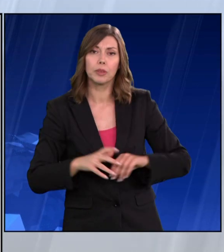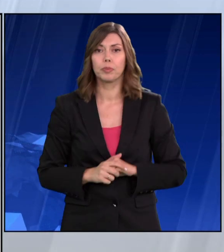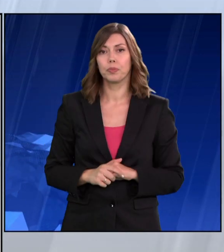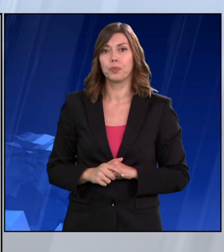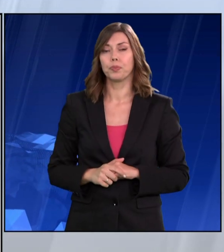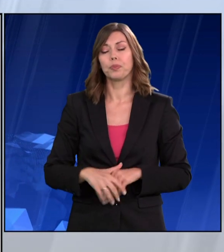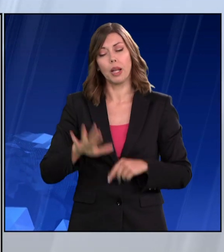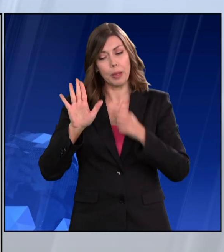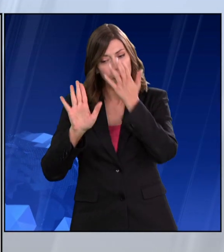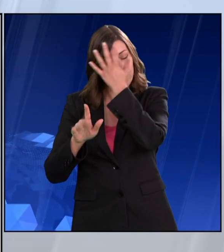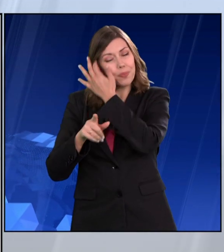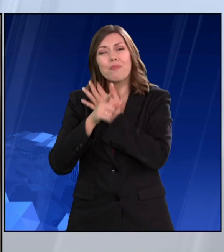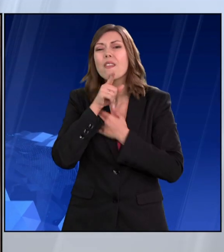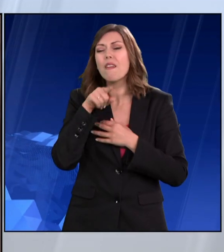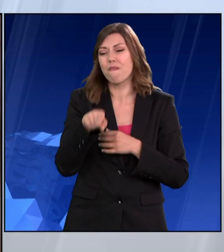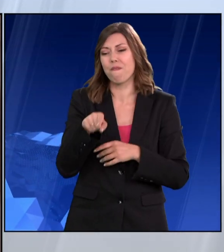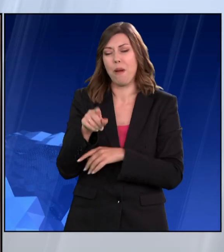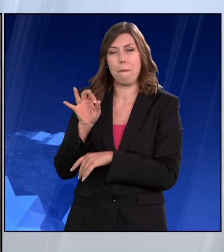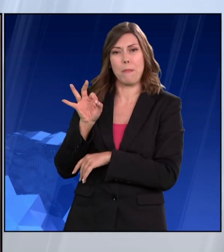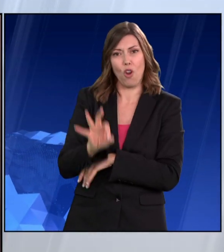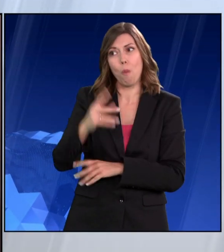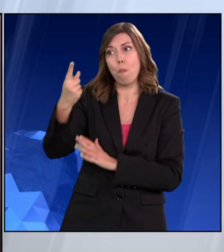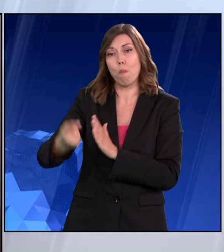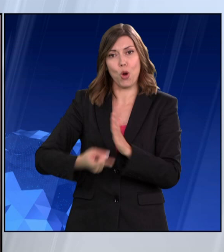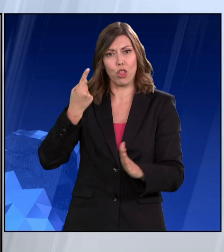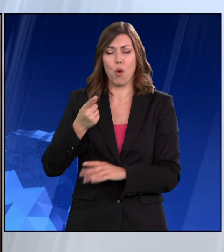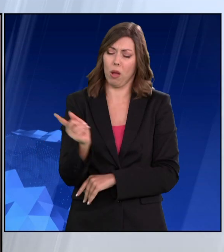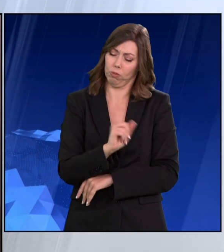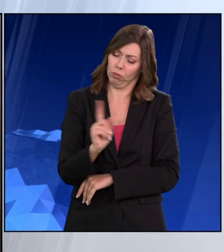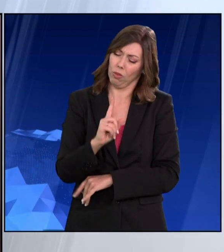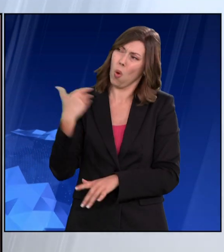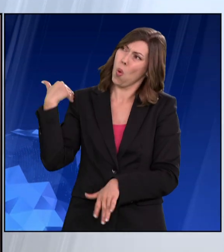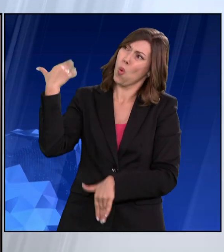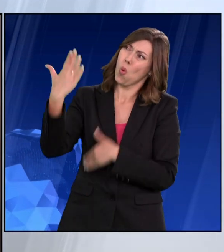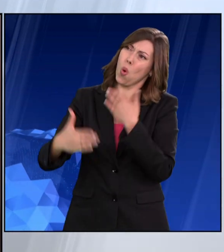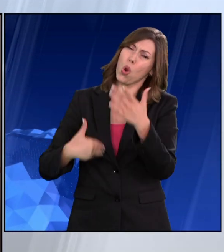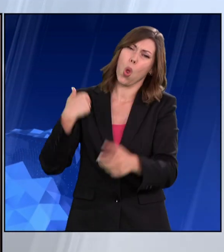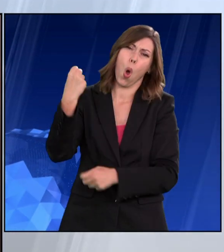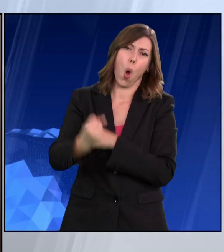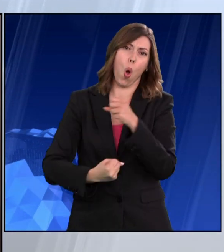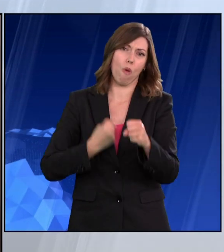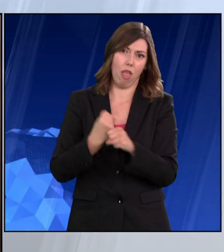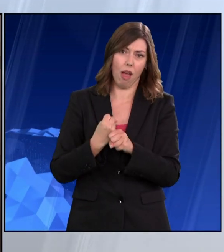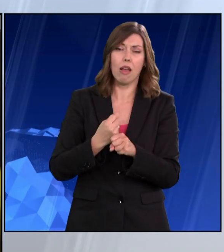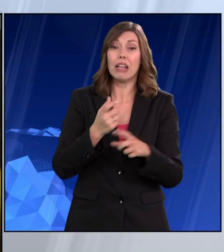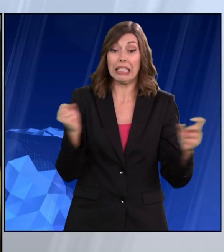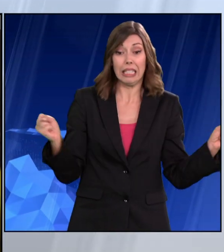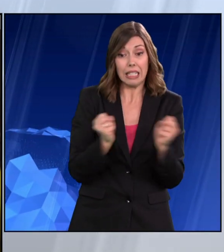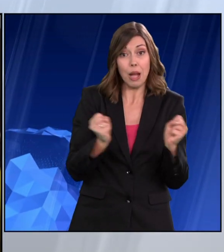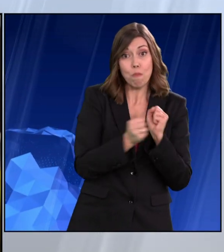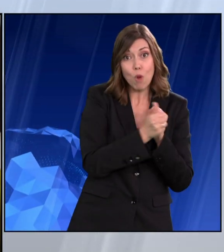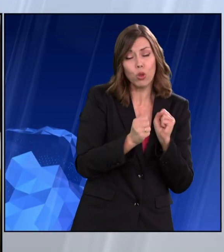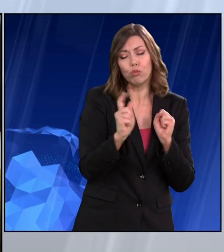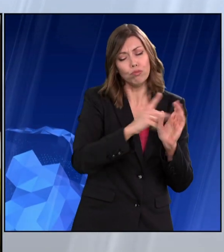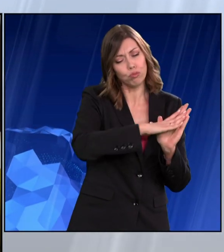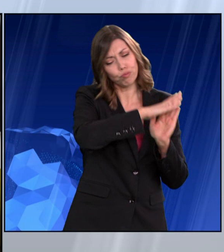εμάς, δεν είναι ένα καινούριο στέλεχος, τον αντιμετωπίζουμε χρόνια. Είναι καθ' όλη τη διάρκεια του έτους εμφανίζεται σε κοινές λοιμώξεις